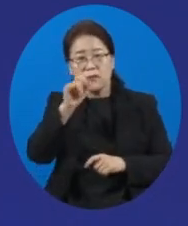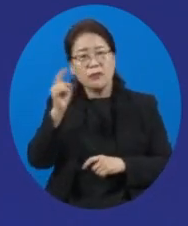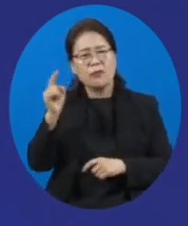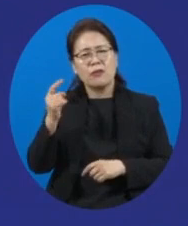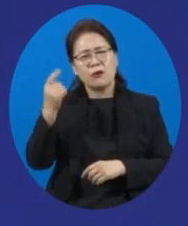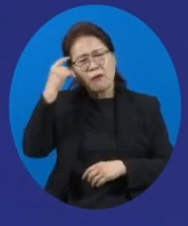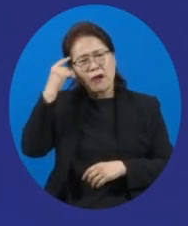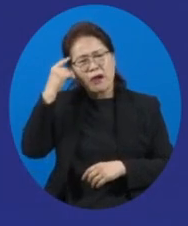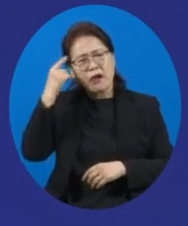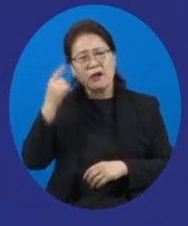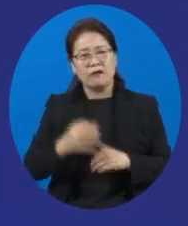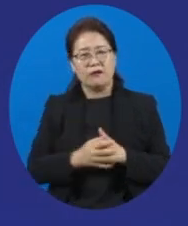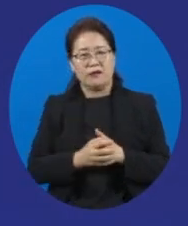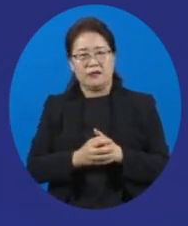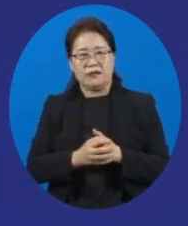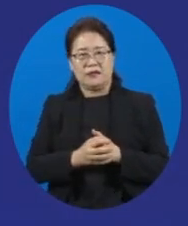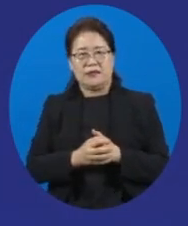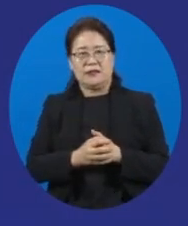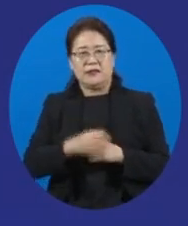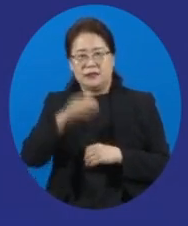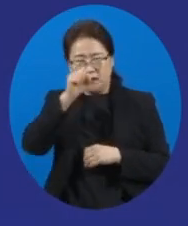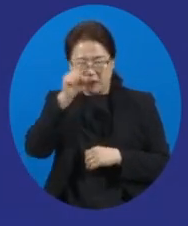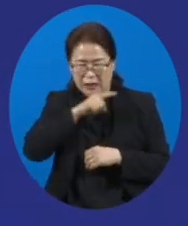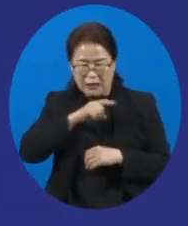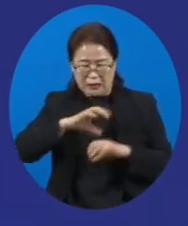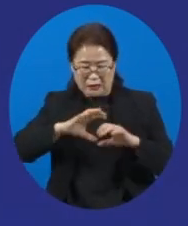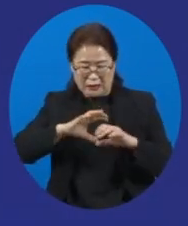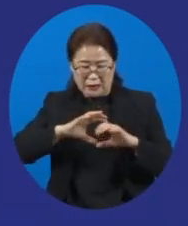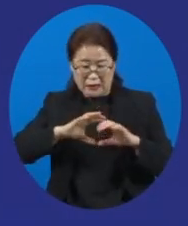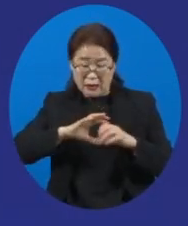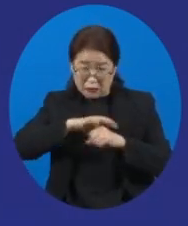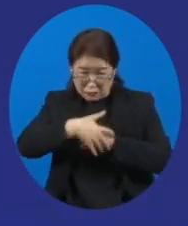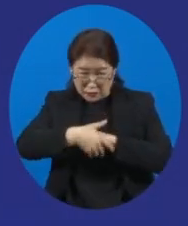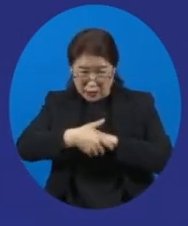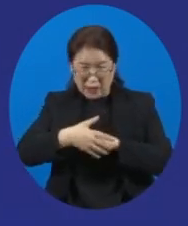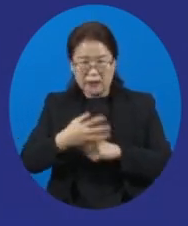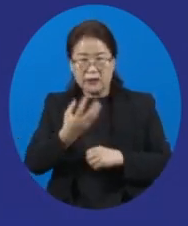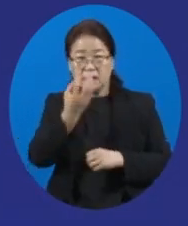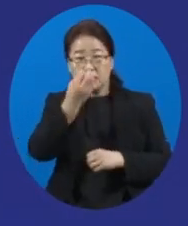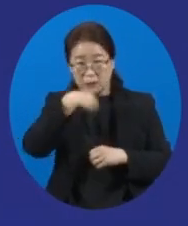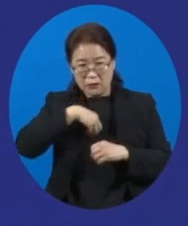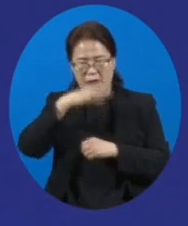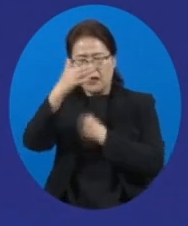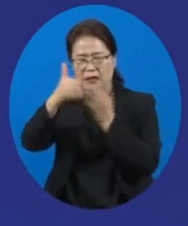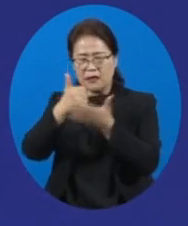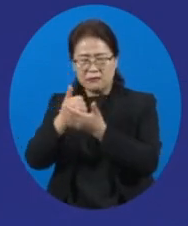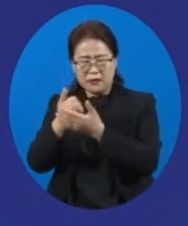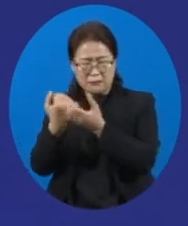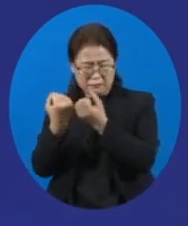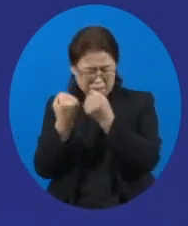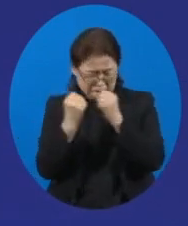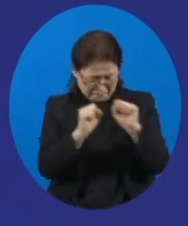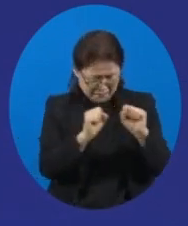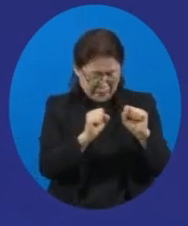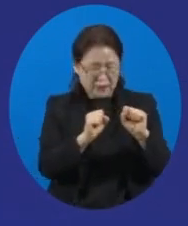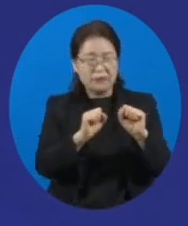그것은 선악과를 따먹고 하나님의 낯을 피하였기